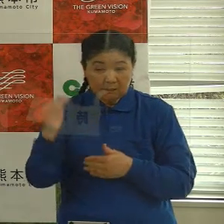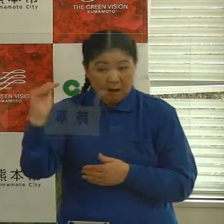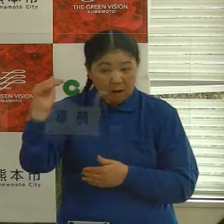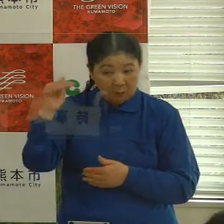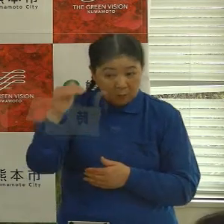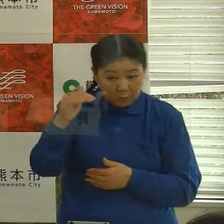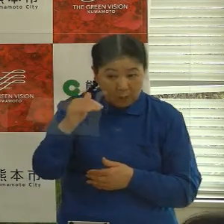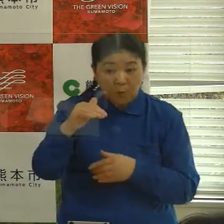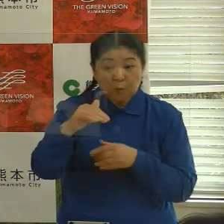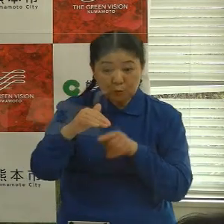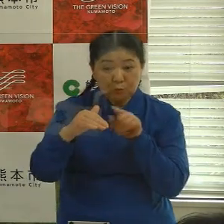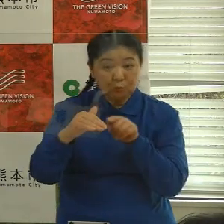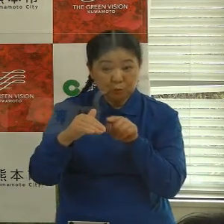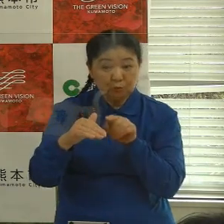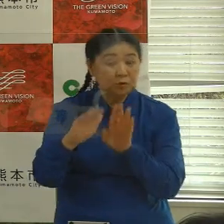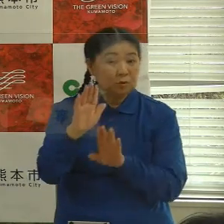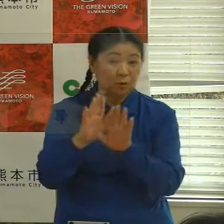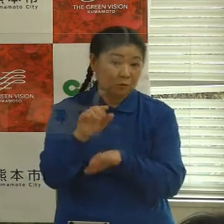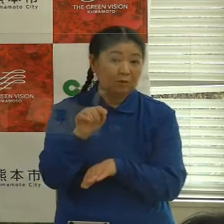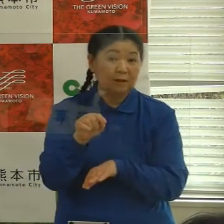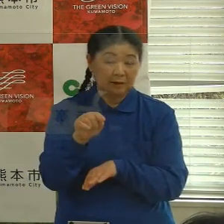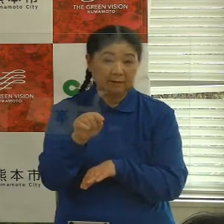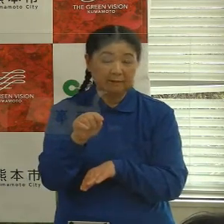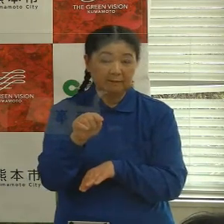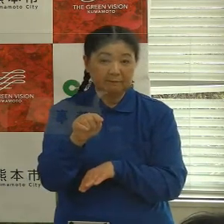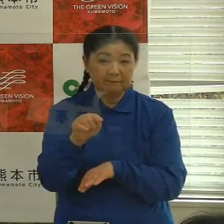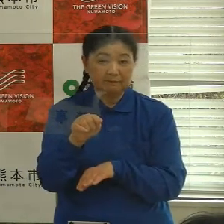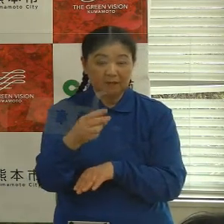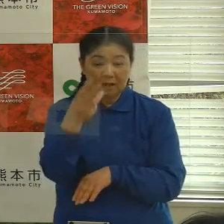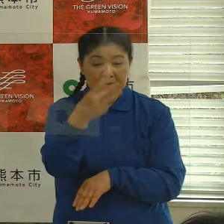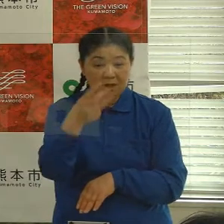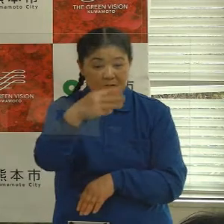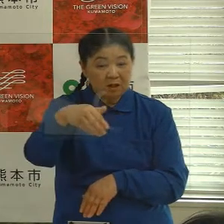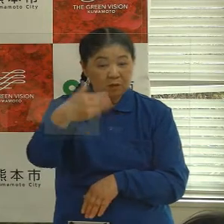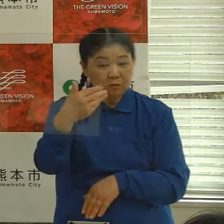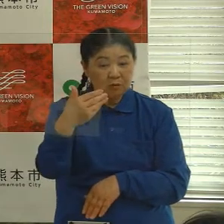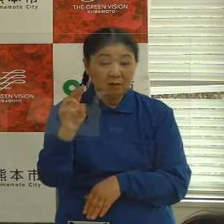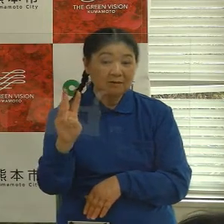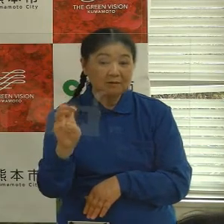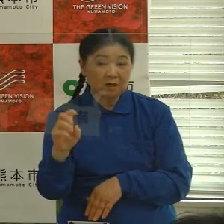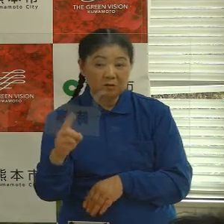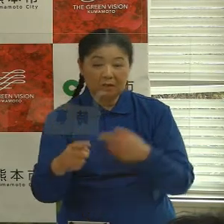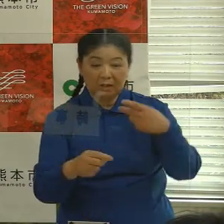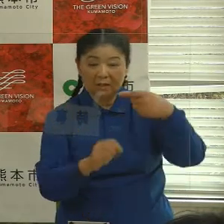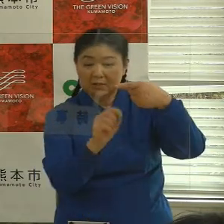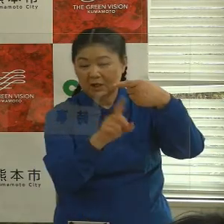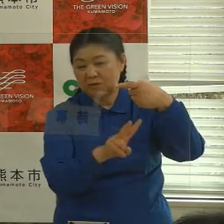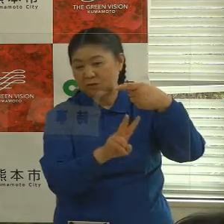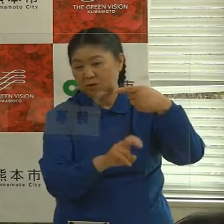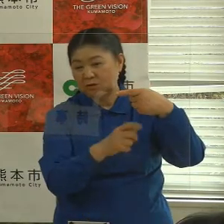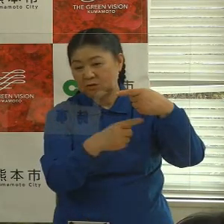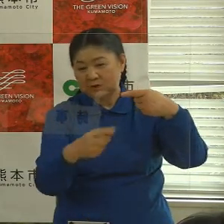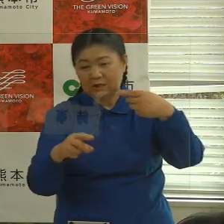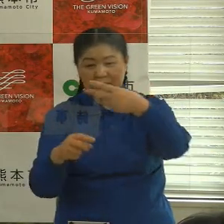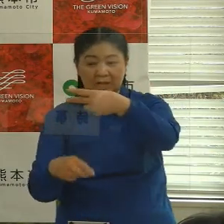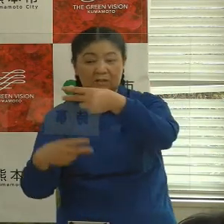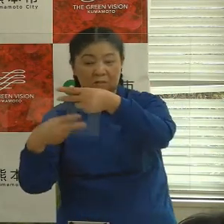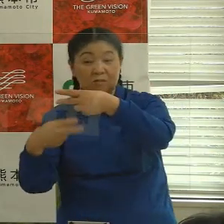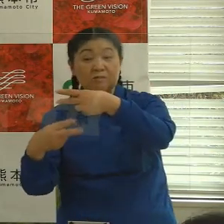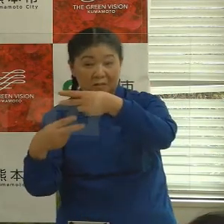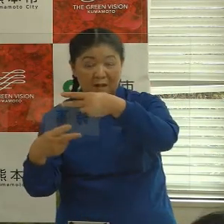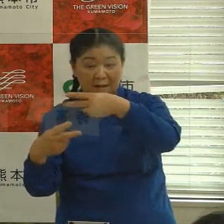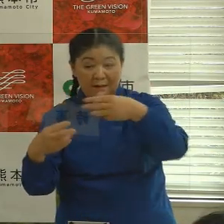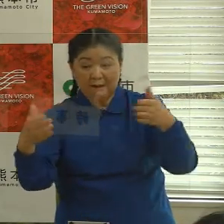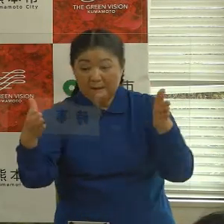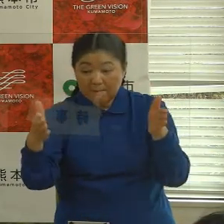トレンドにこうなってきている状況の中ではですね、3930名というのが1月の27日から2月2日までということで、まん延防